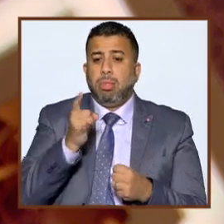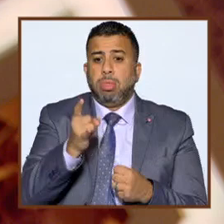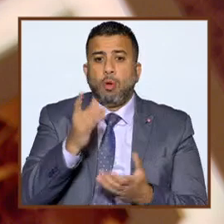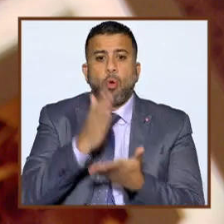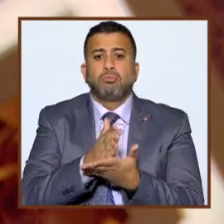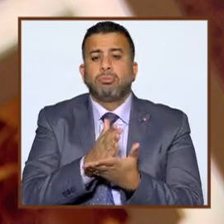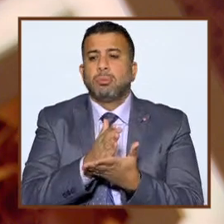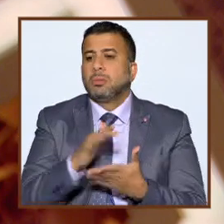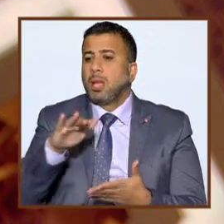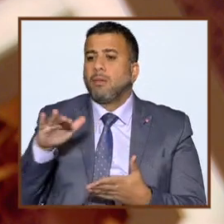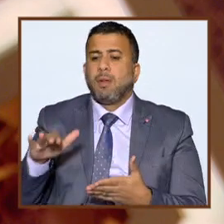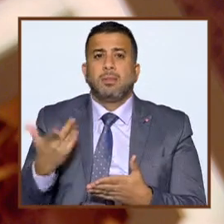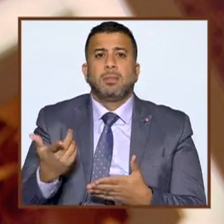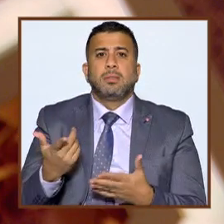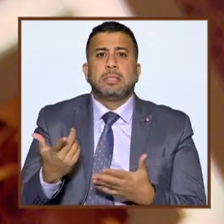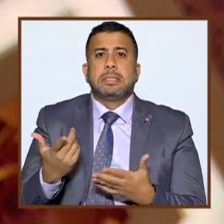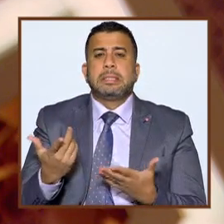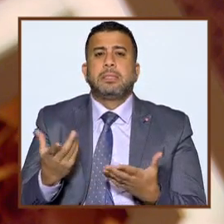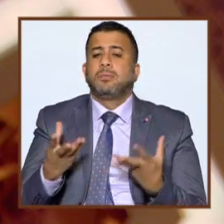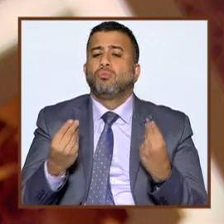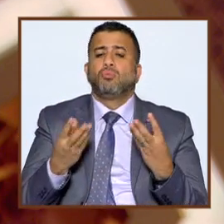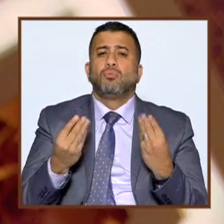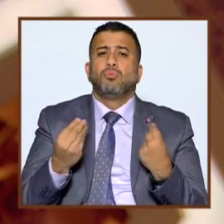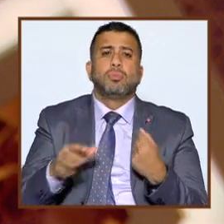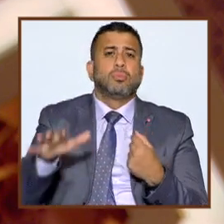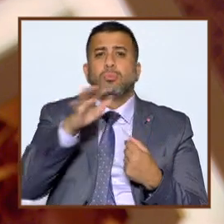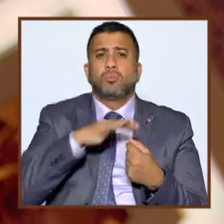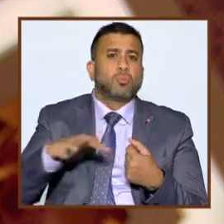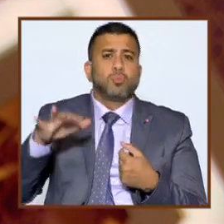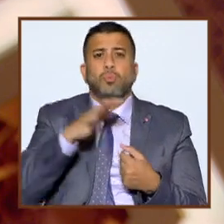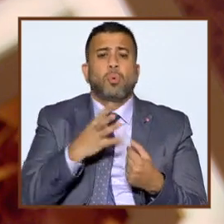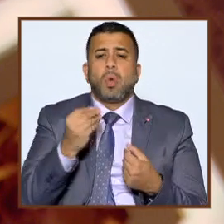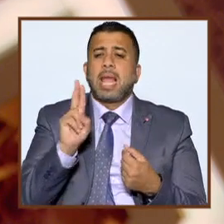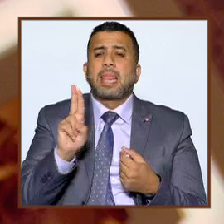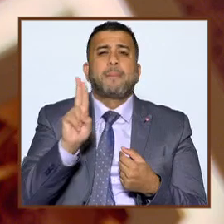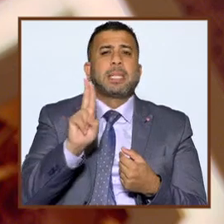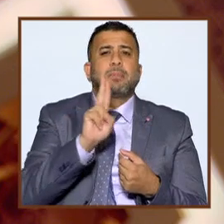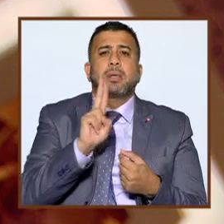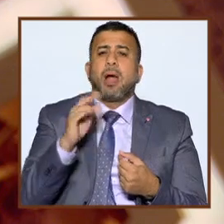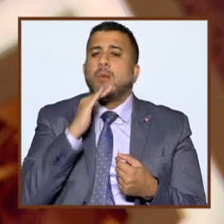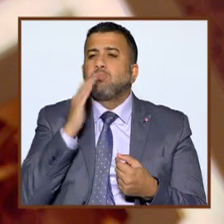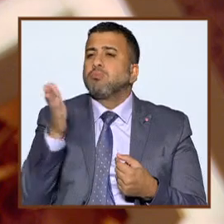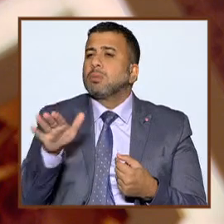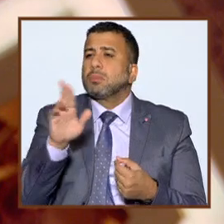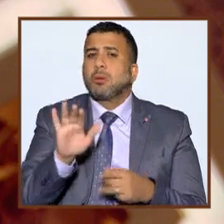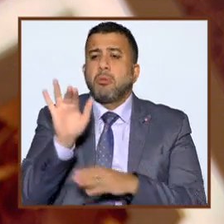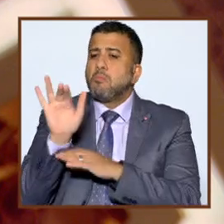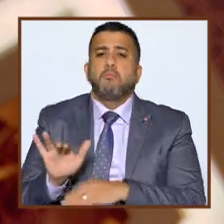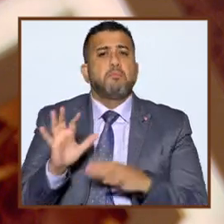ما لهذا الطفل؟ وتعرفين بأن الأيتام كثر في هذا العالم خاصة أطفال المسلمين، ما لهذا اليتيم؟ من الذي يقوم